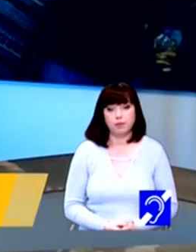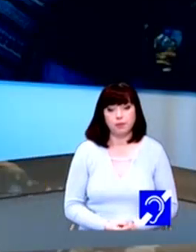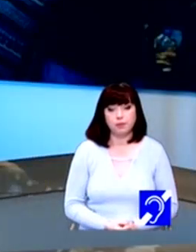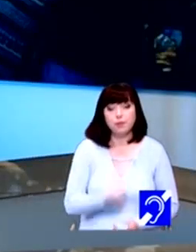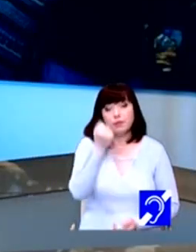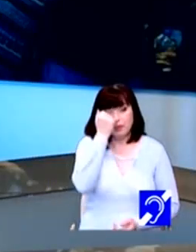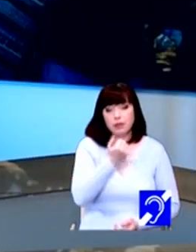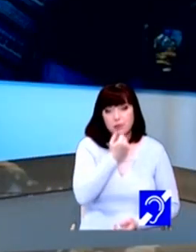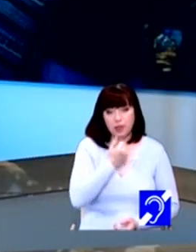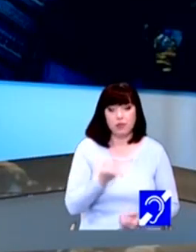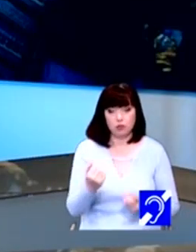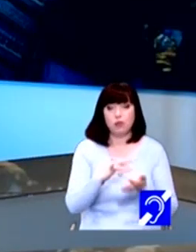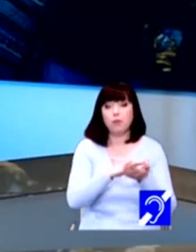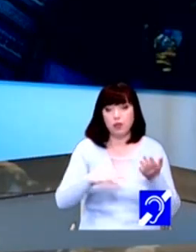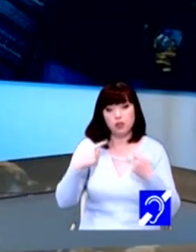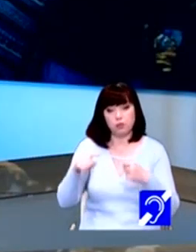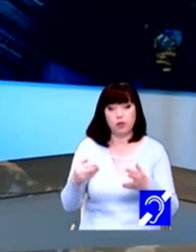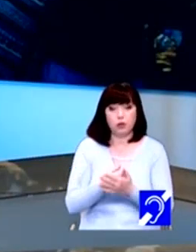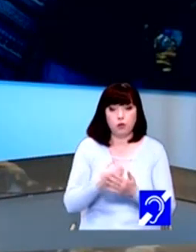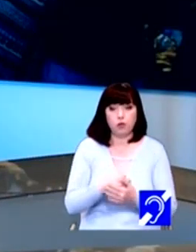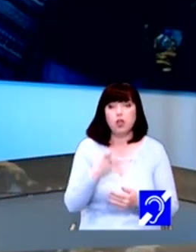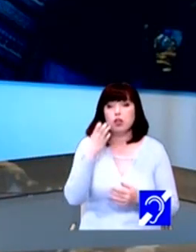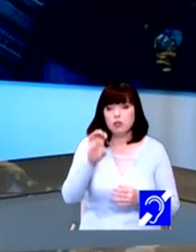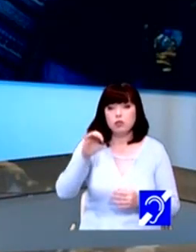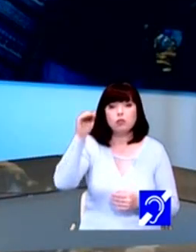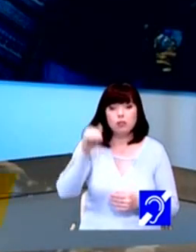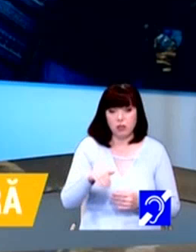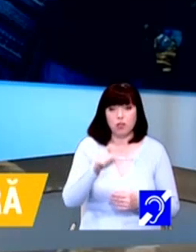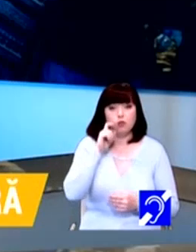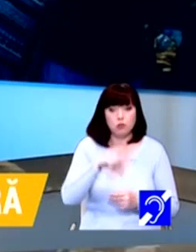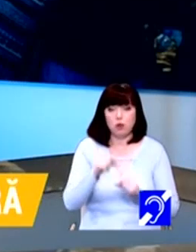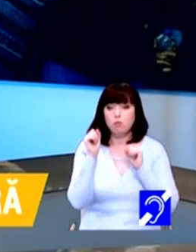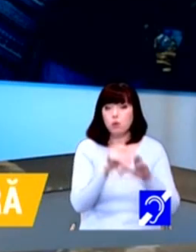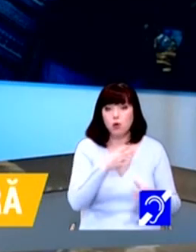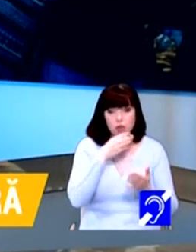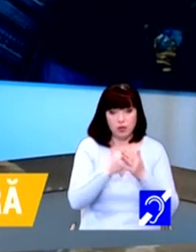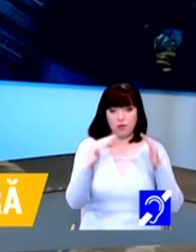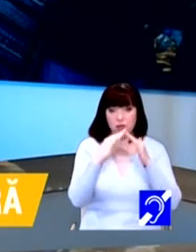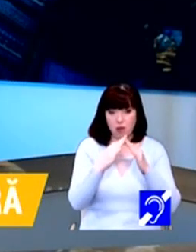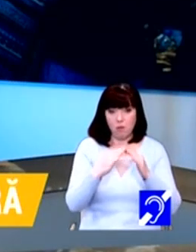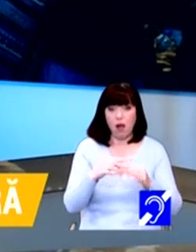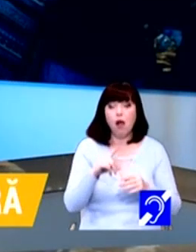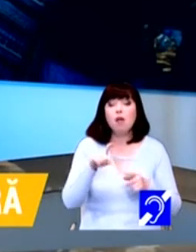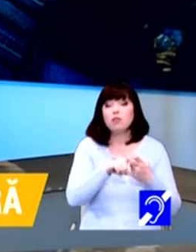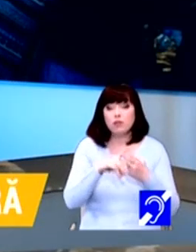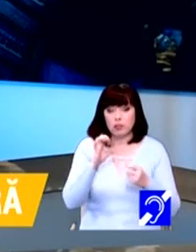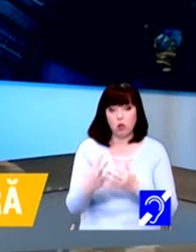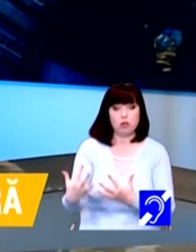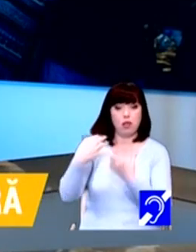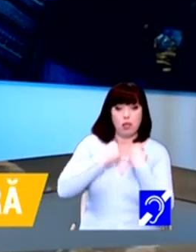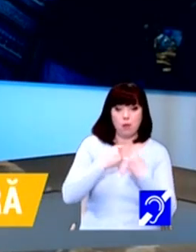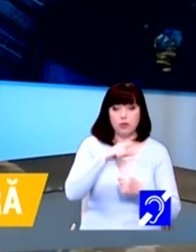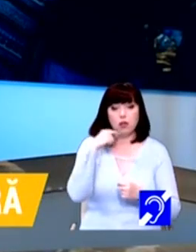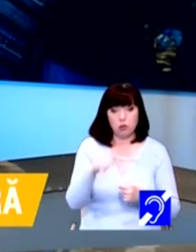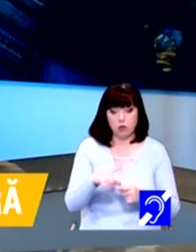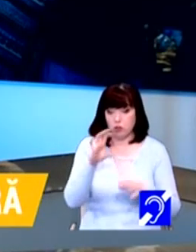Maria, îți mulțumesc. Continuăm cu alte știri. Sute de mii de ucraineni și-au părăsit casele în ultimele zile, pe măsură ce invazia rușilor a